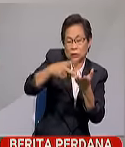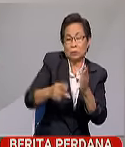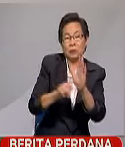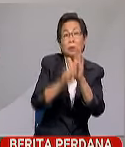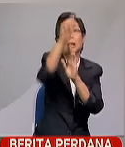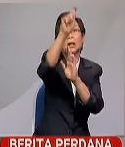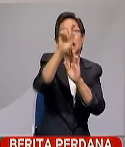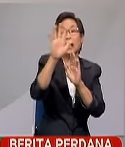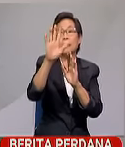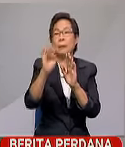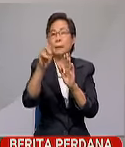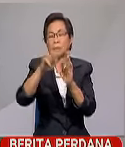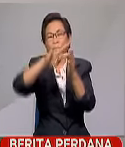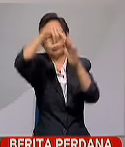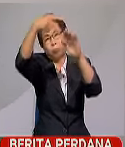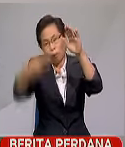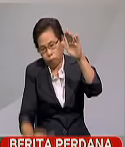ketinggian 5 meter.